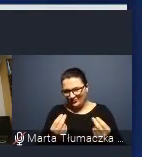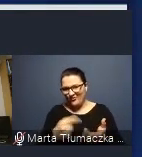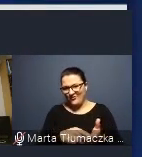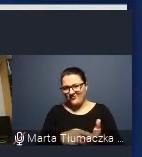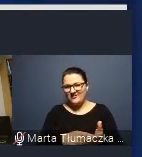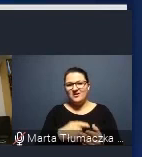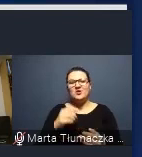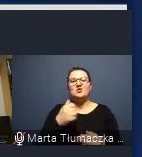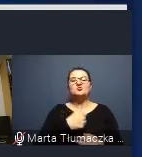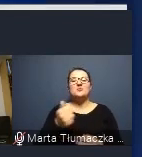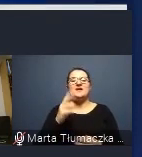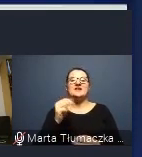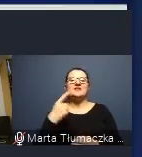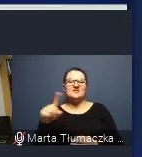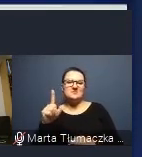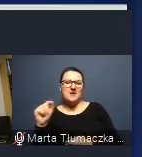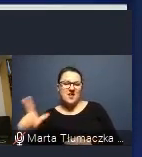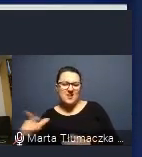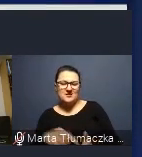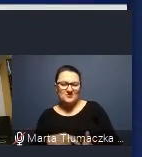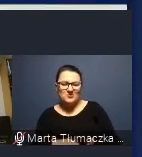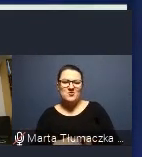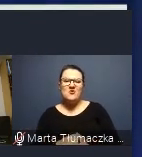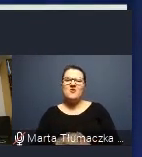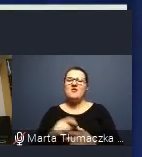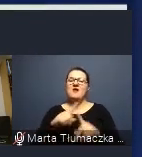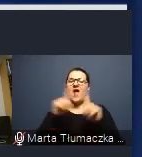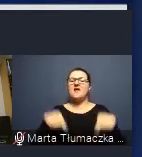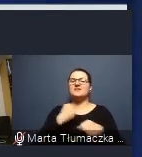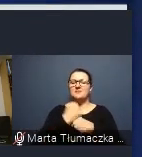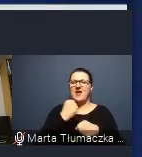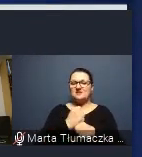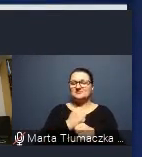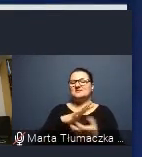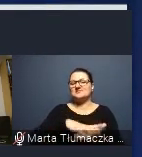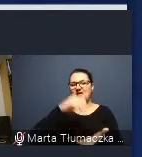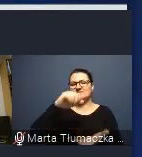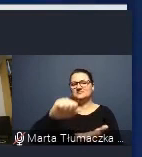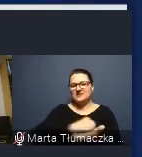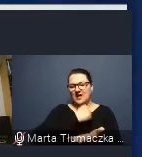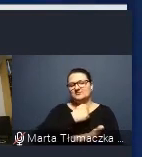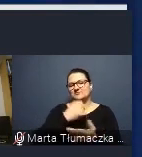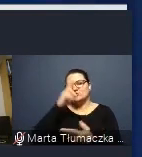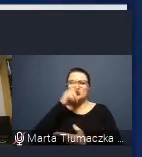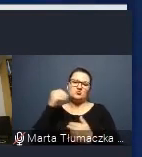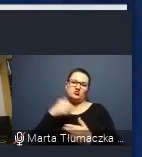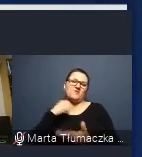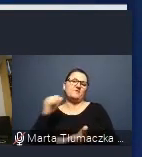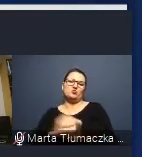kit i tutaj karta pracy zeskanowana. Rodzic może wydrukować, ewentualnie